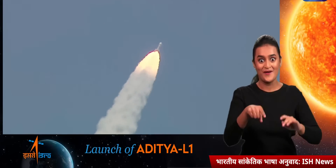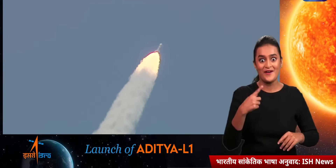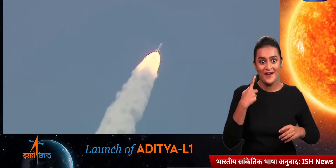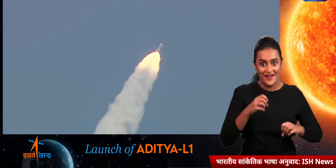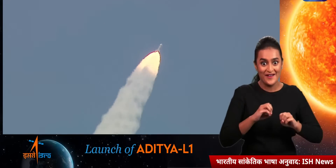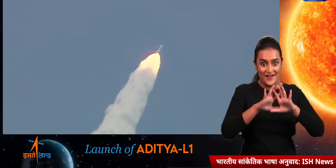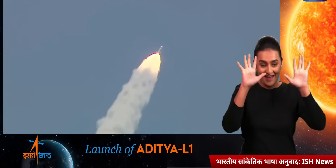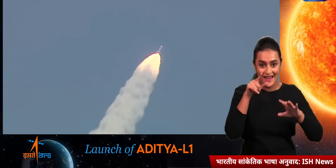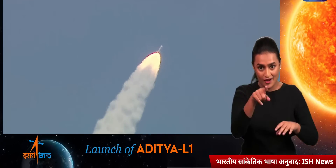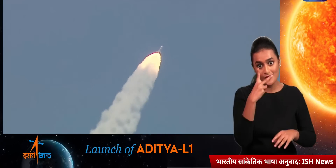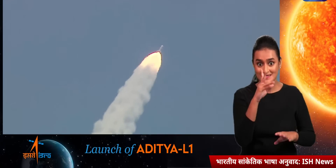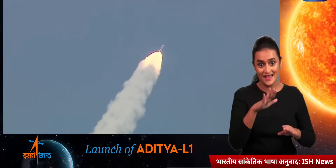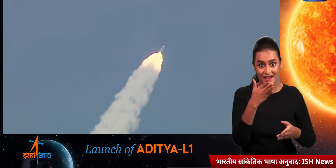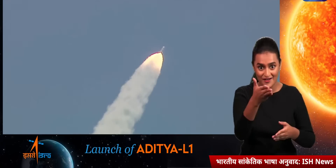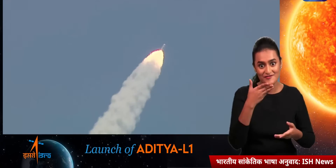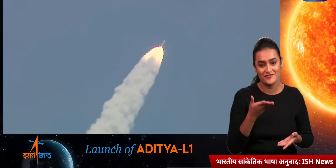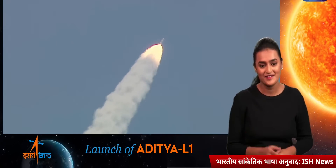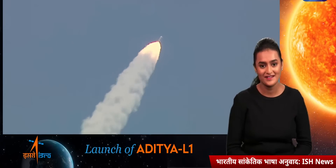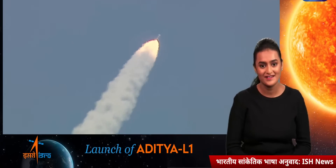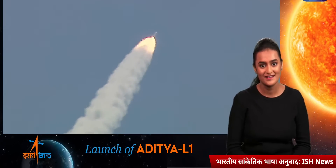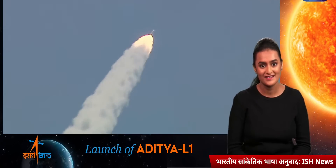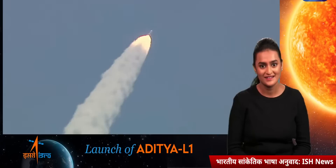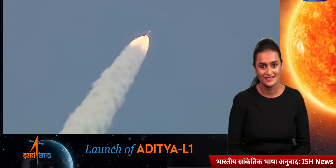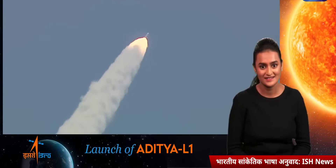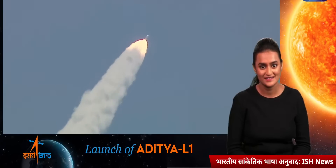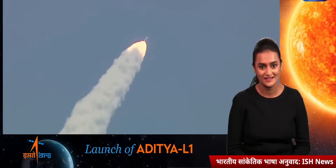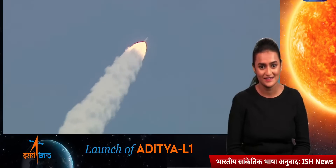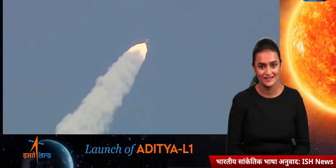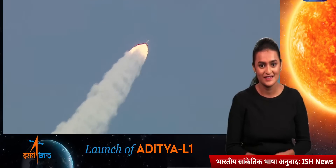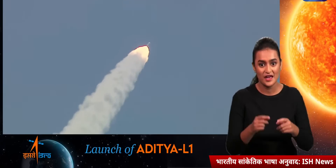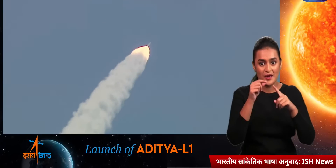हैं PSLV C-57